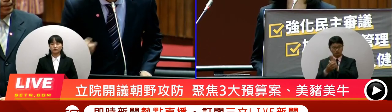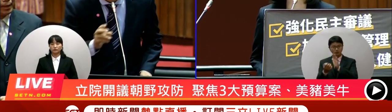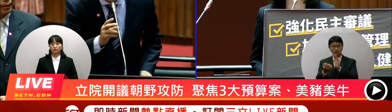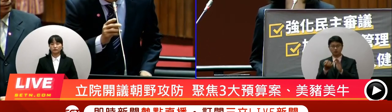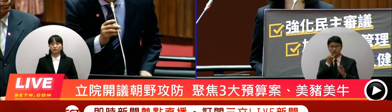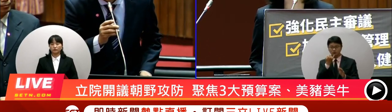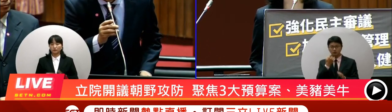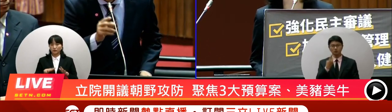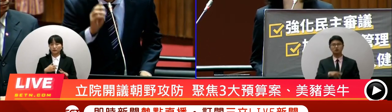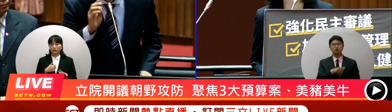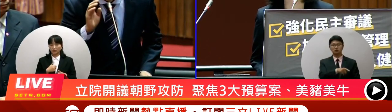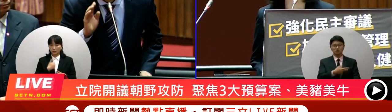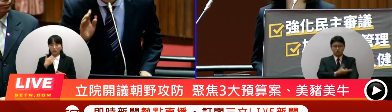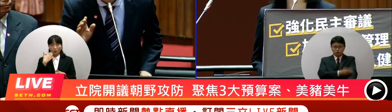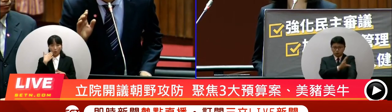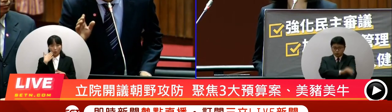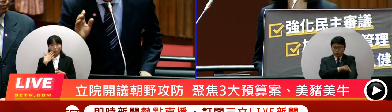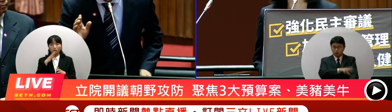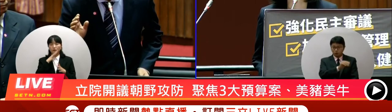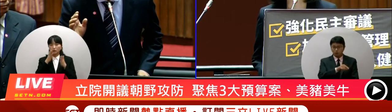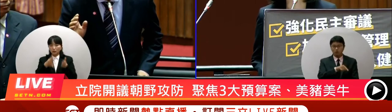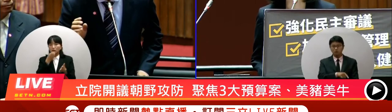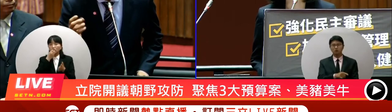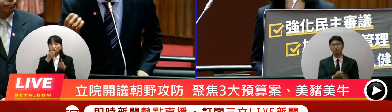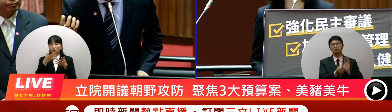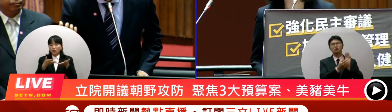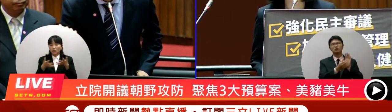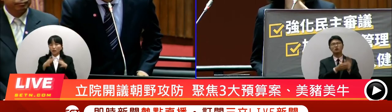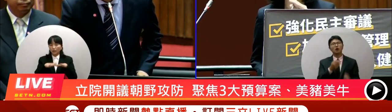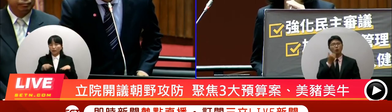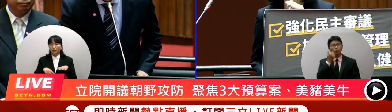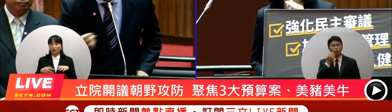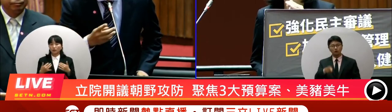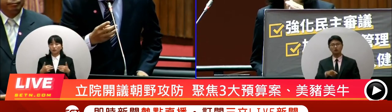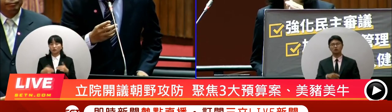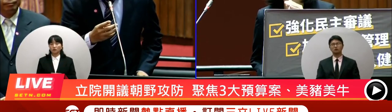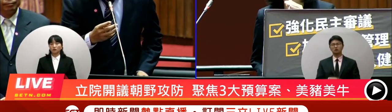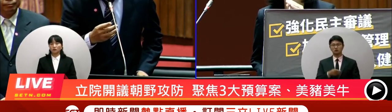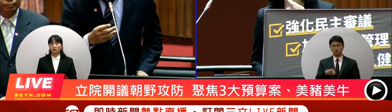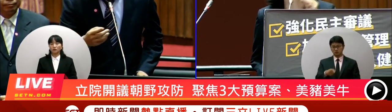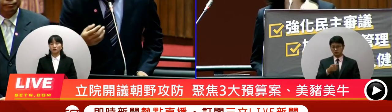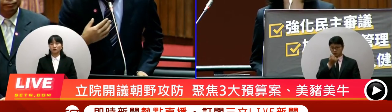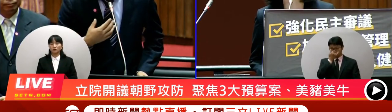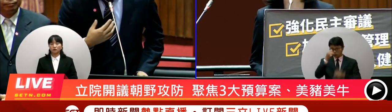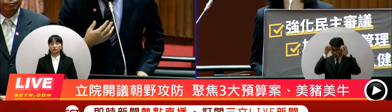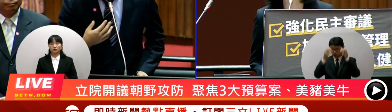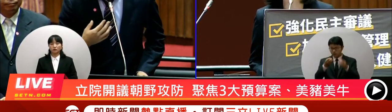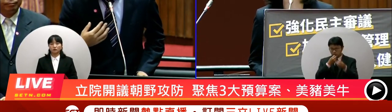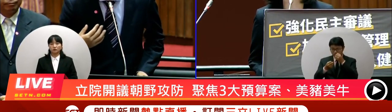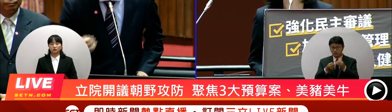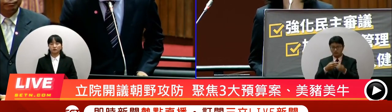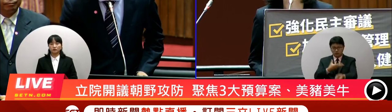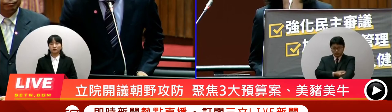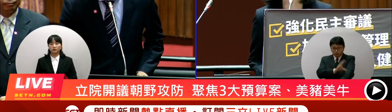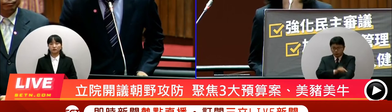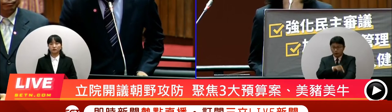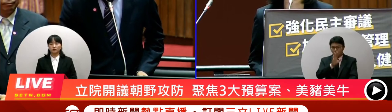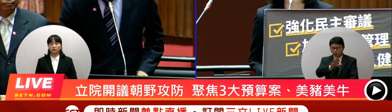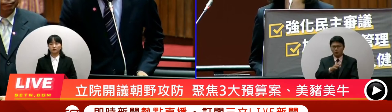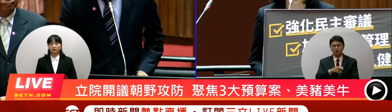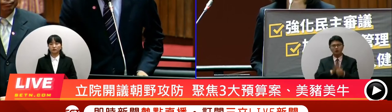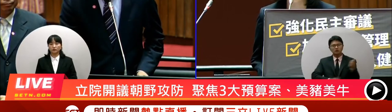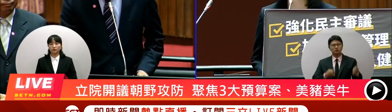到这个高风险族群。假设 跟食安有关的话， 含有莱克多巴胺的牛肉或猪肉之后，恐怕会造成相关应的健康的风